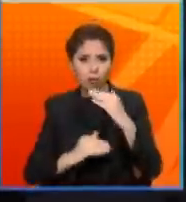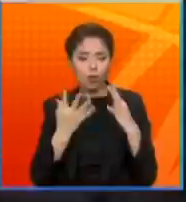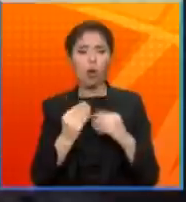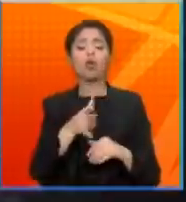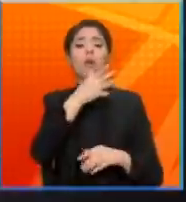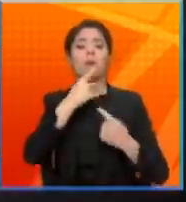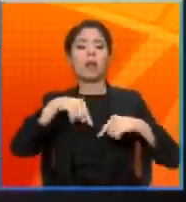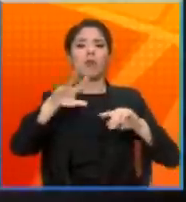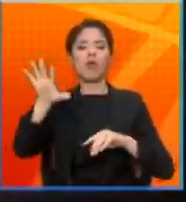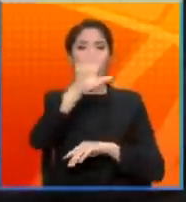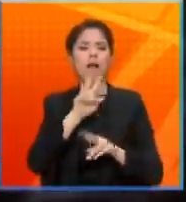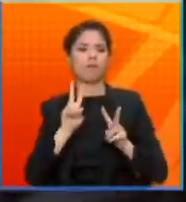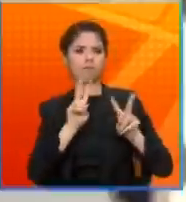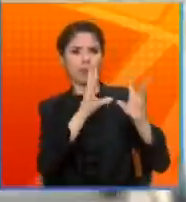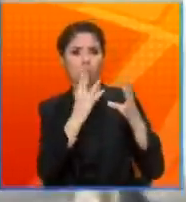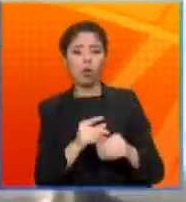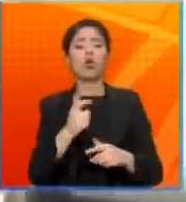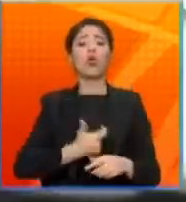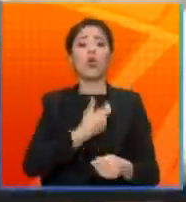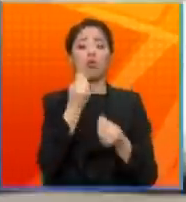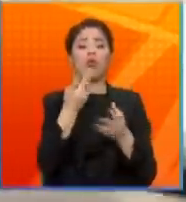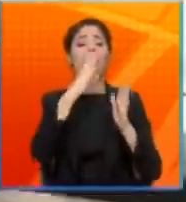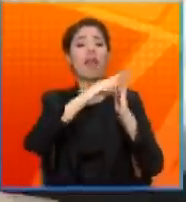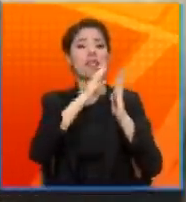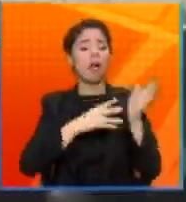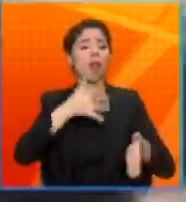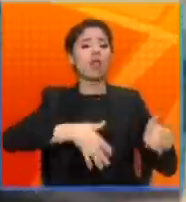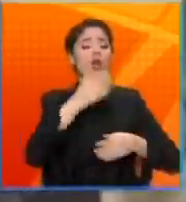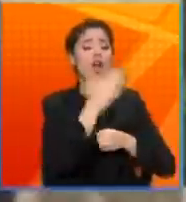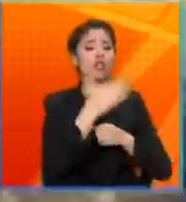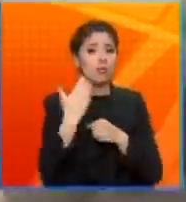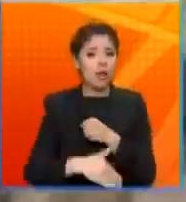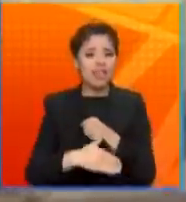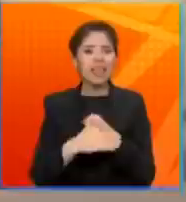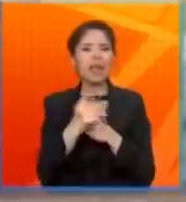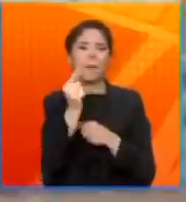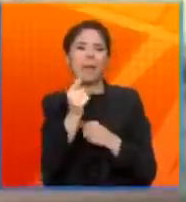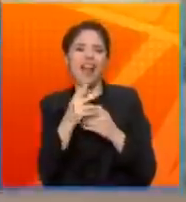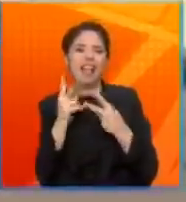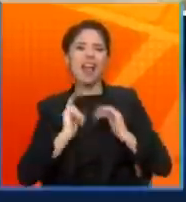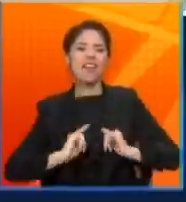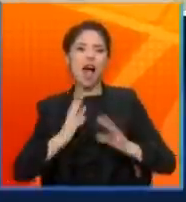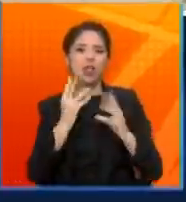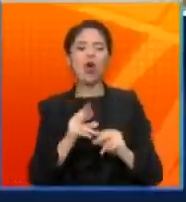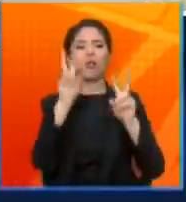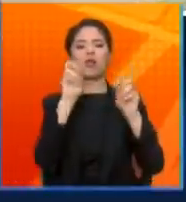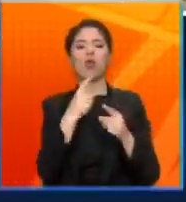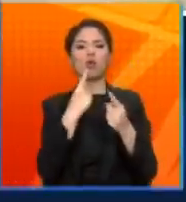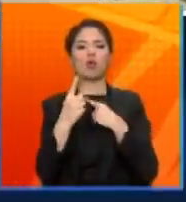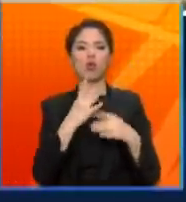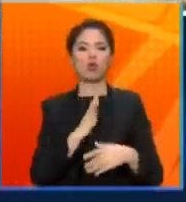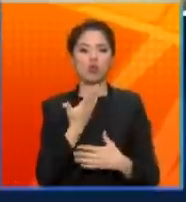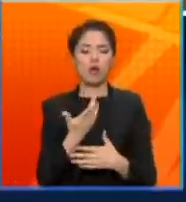Bilim Kurulu'na çevrildi. Umut veren tablo, sokağa çıkma kısıtlamasının esnetilmesini gündeme getirdi. Daha net